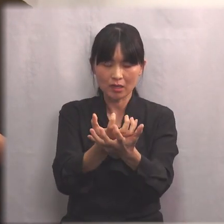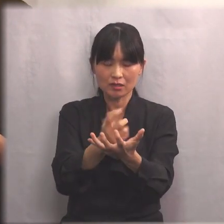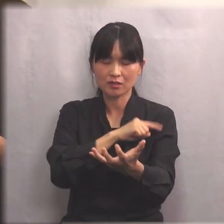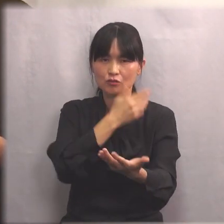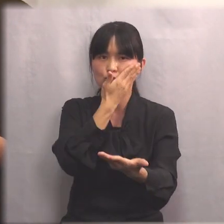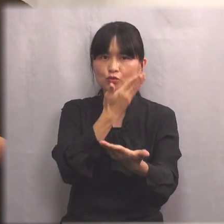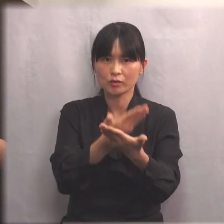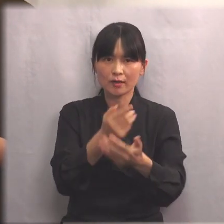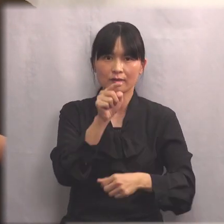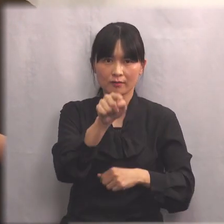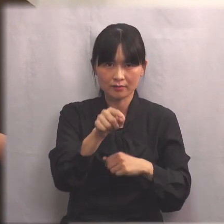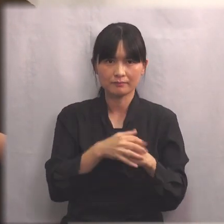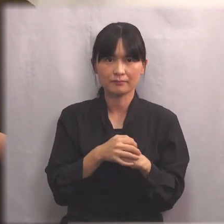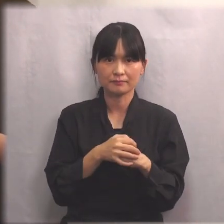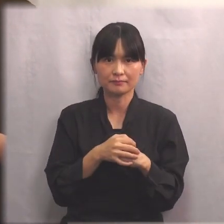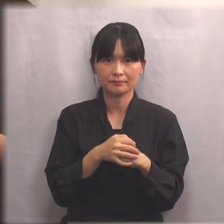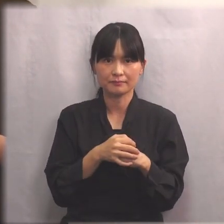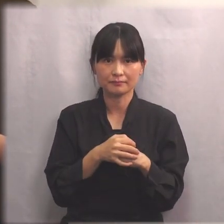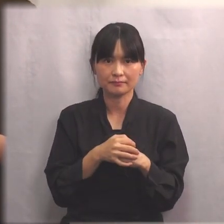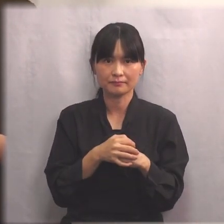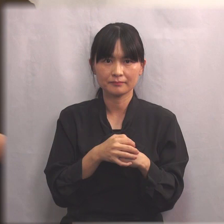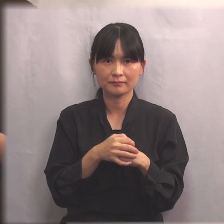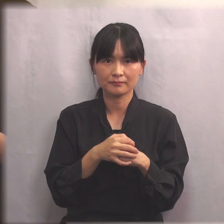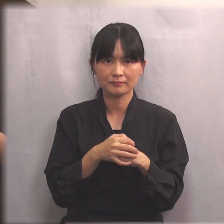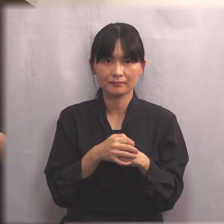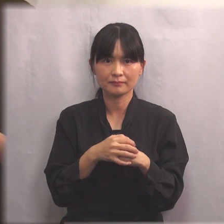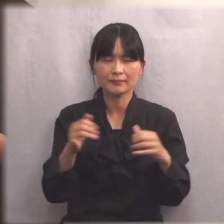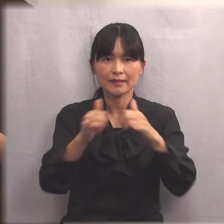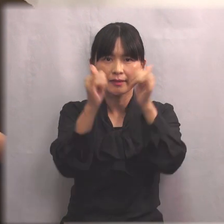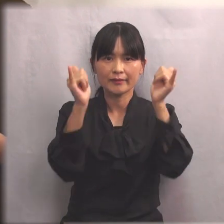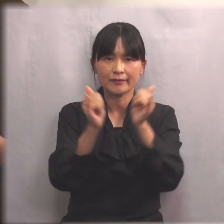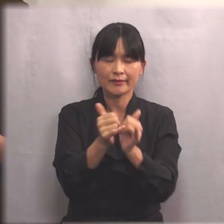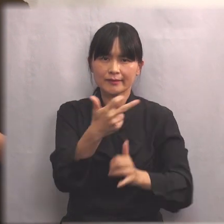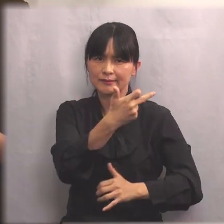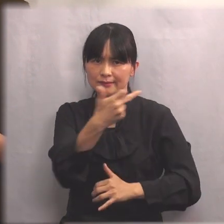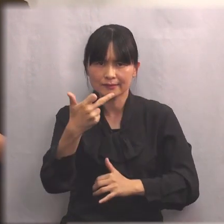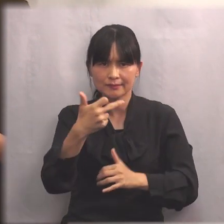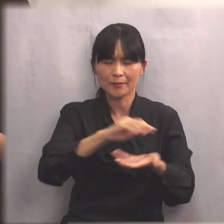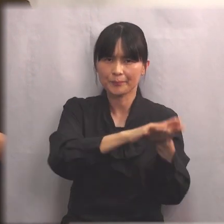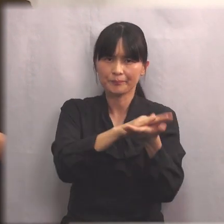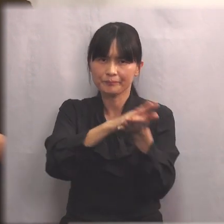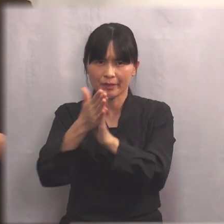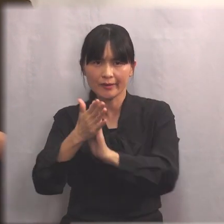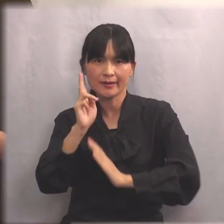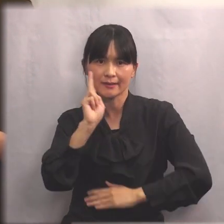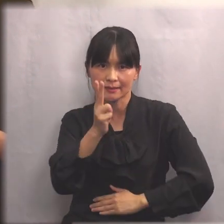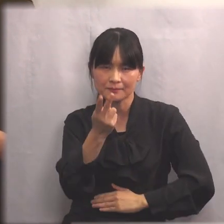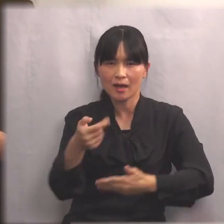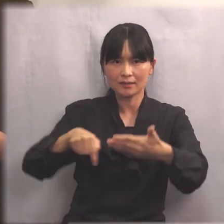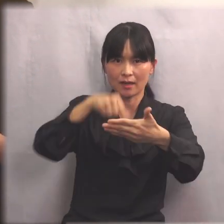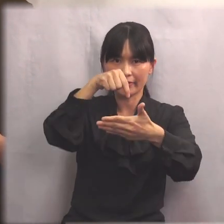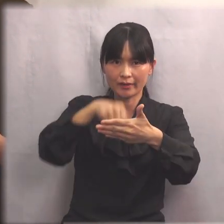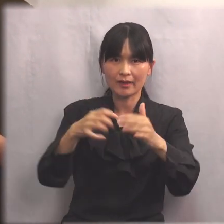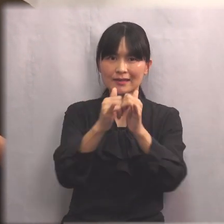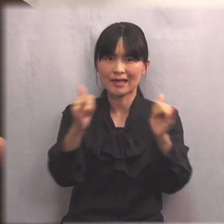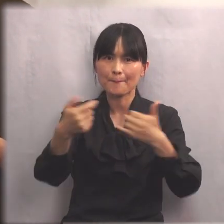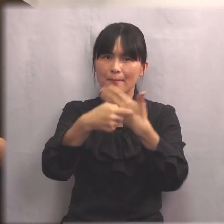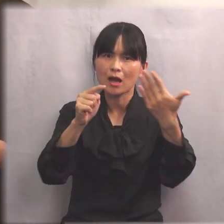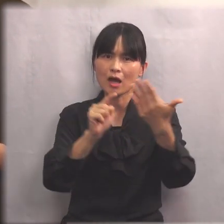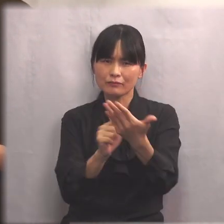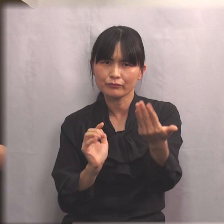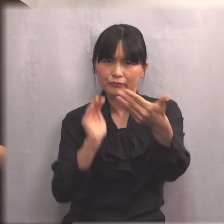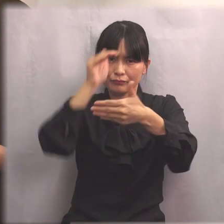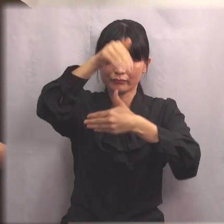혁신위원회의 혁신이라고 말씀드릴 수 있을 것 같습니다. 사회가 크게 요동치는 시기에 사람들의